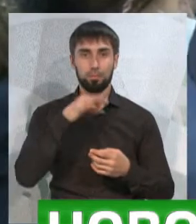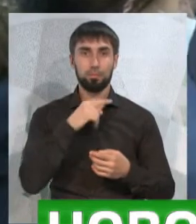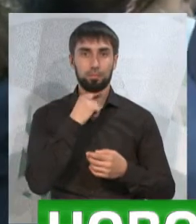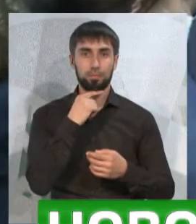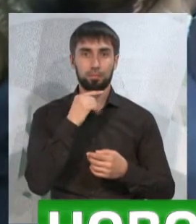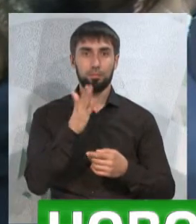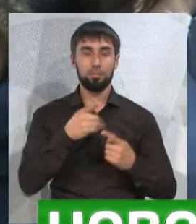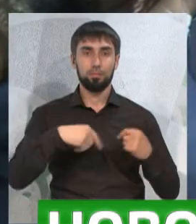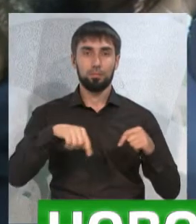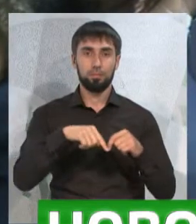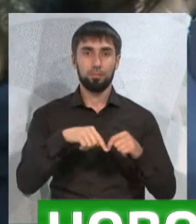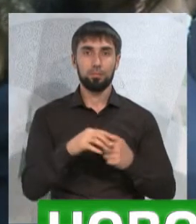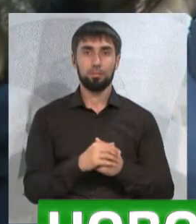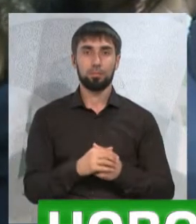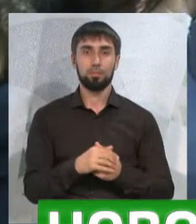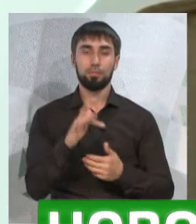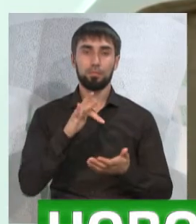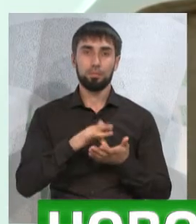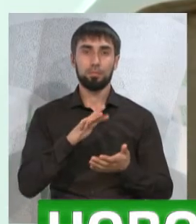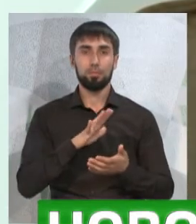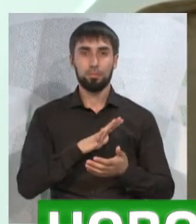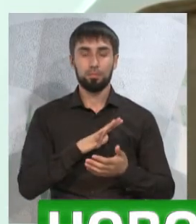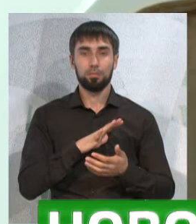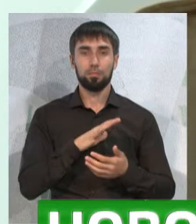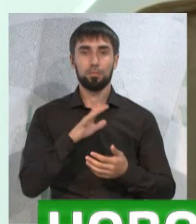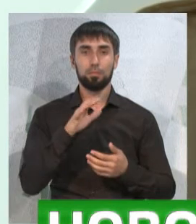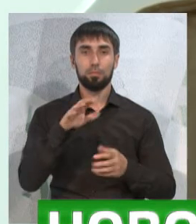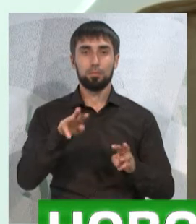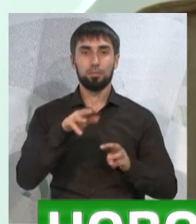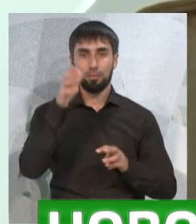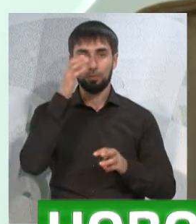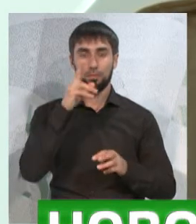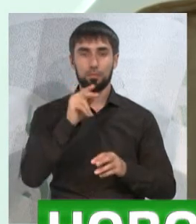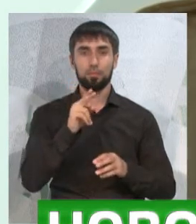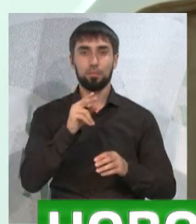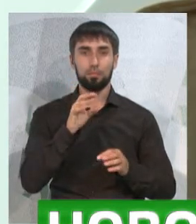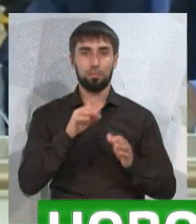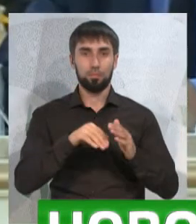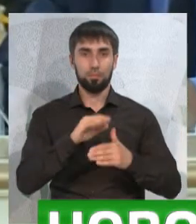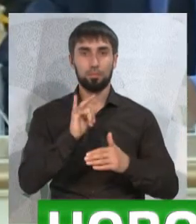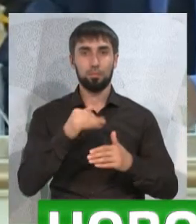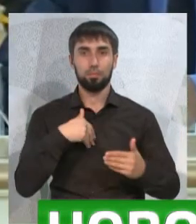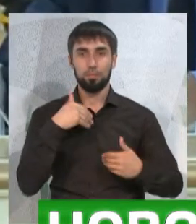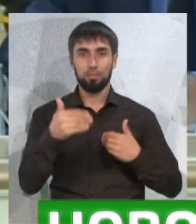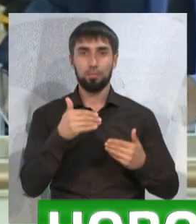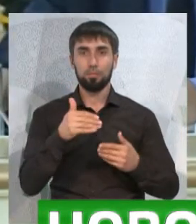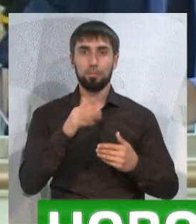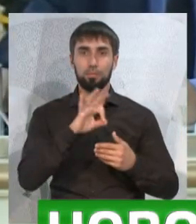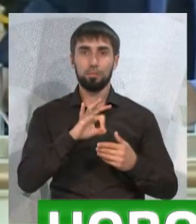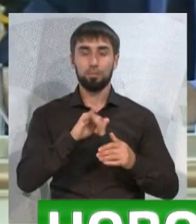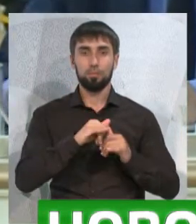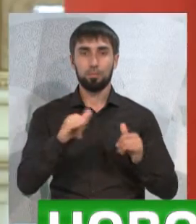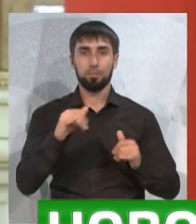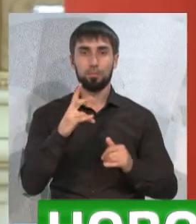Ингушетии в организации ситуационного центра был отмечен Рособорнадзором как положительно рекомендованный к распространению на